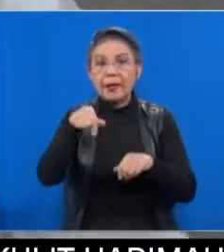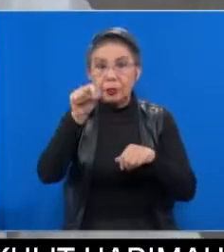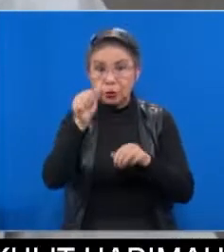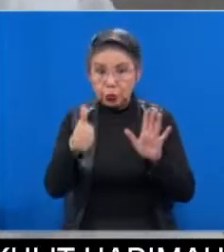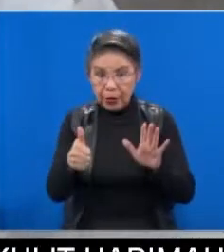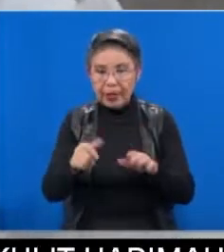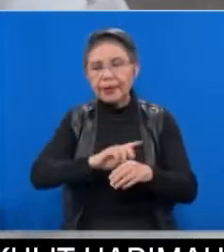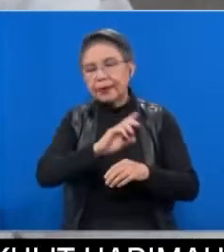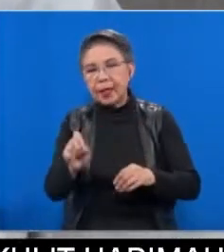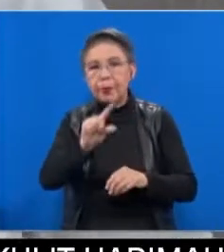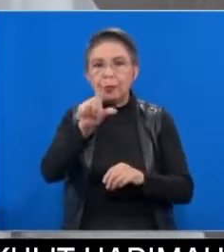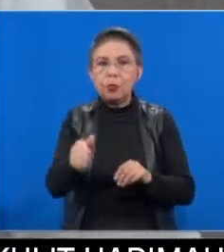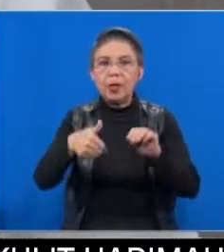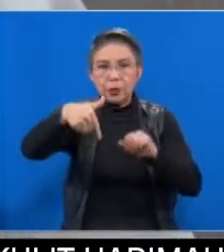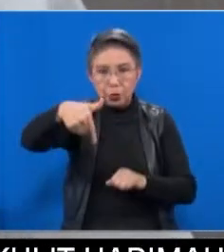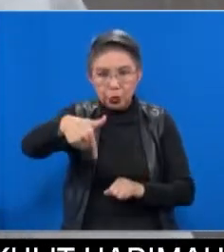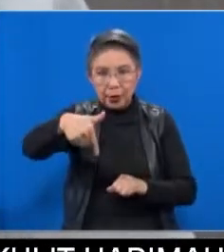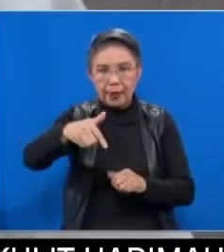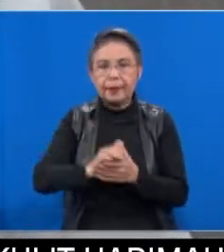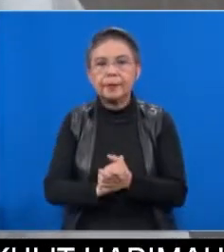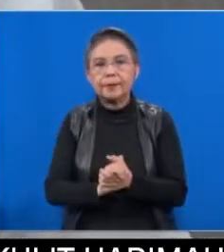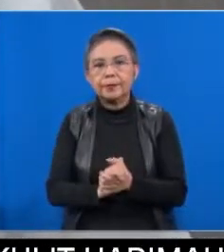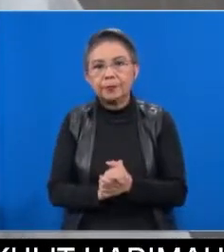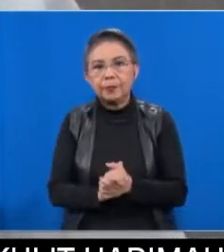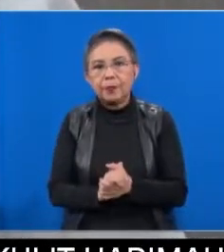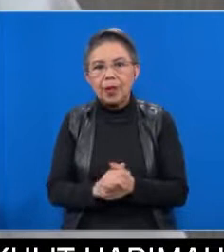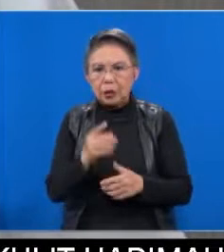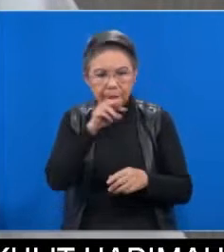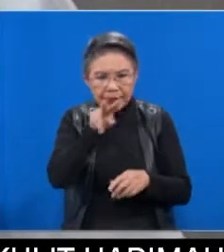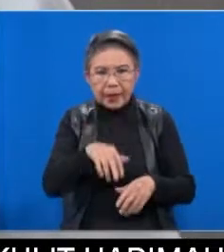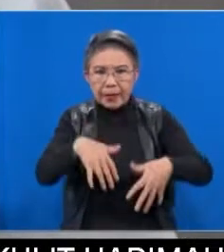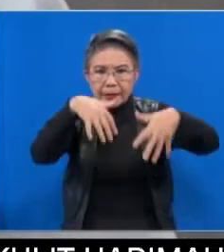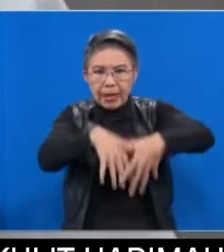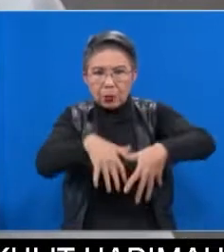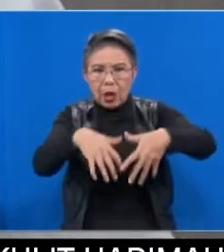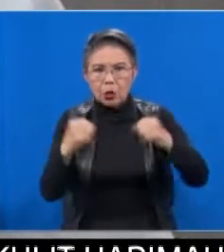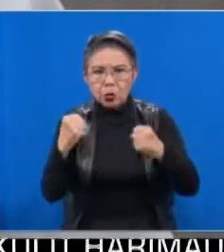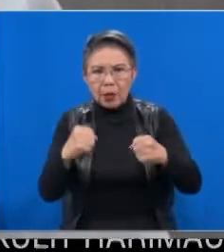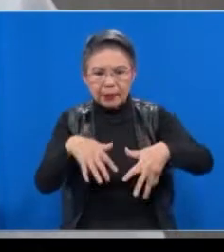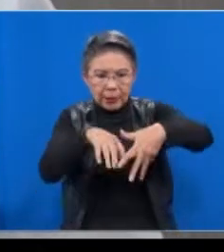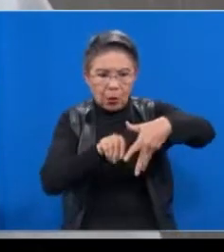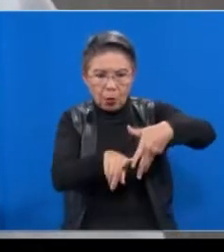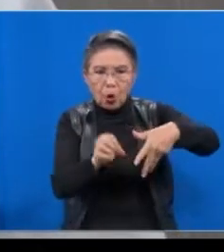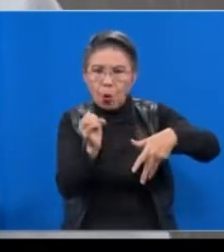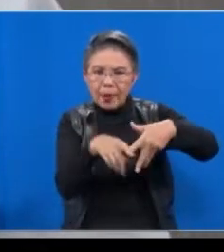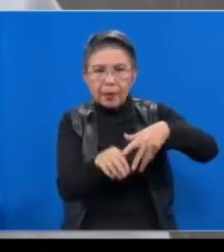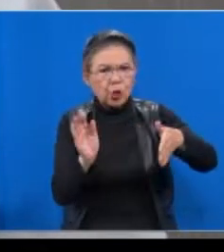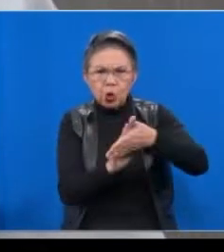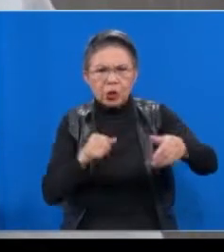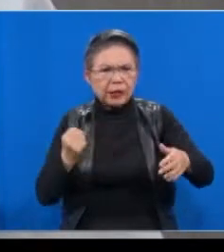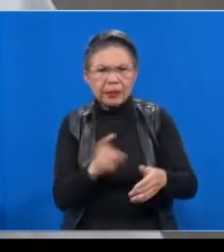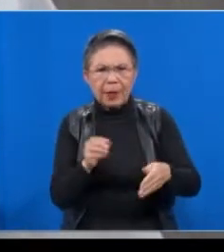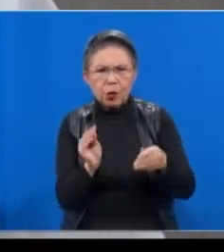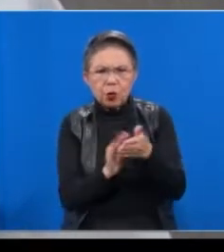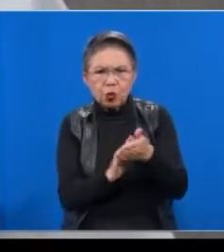juga infrastruktur di sekitar, apakah ada tanggul jebol atau apa. Dan tentu selalu mengupdate informasi dari BMKG